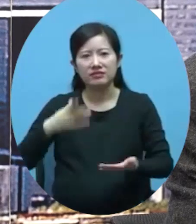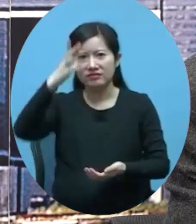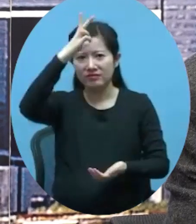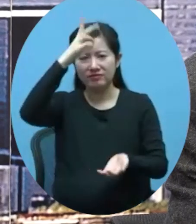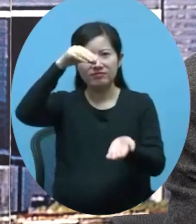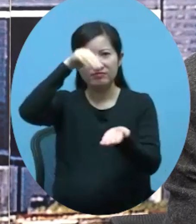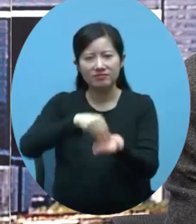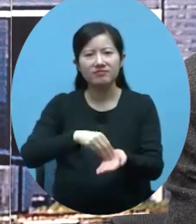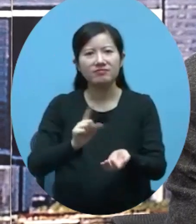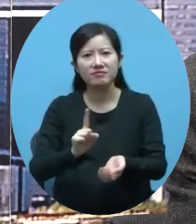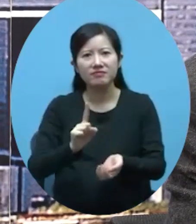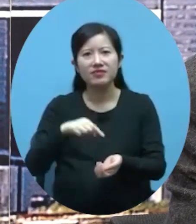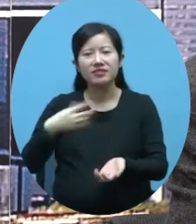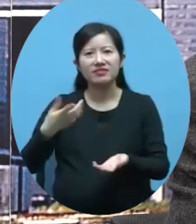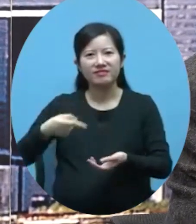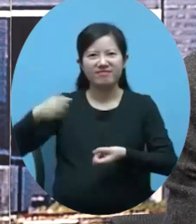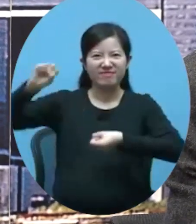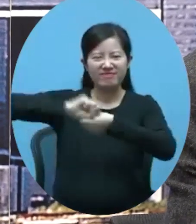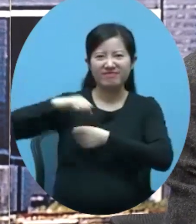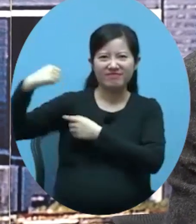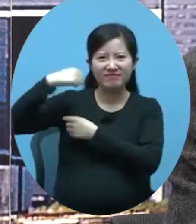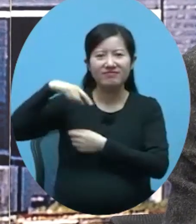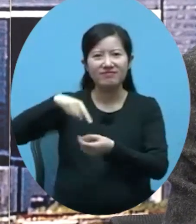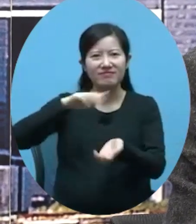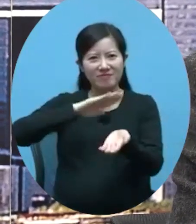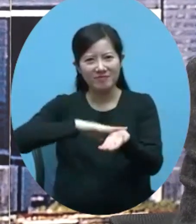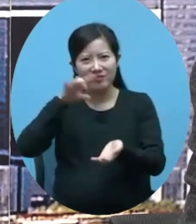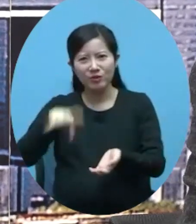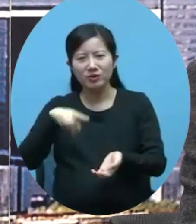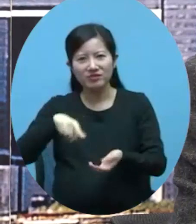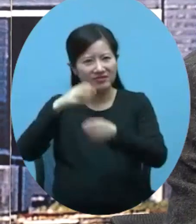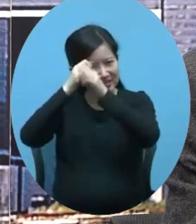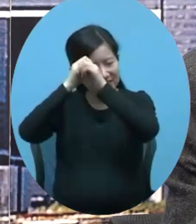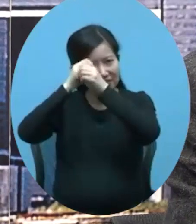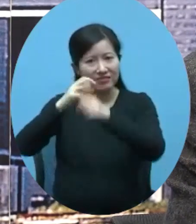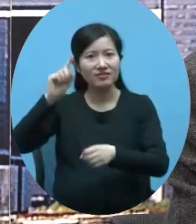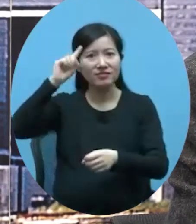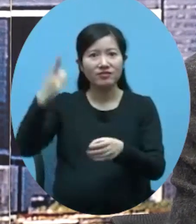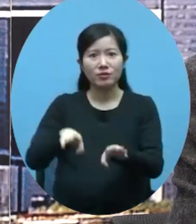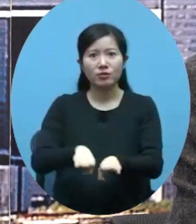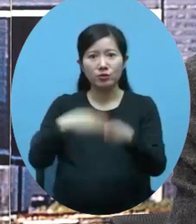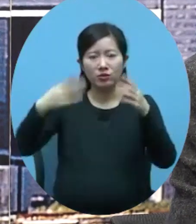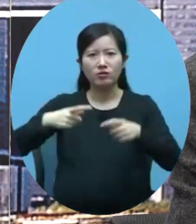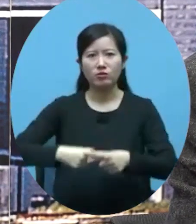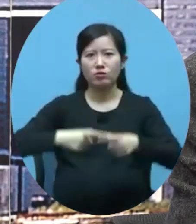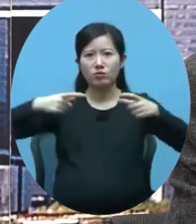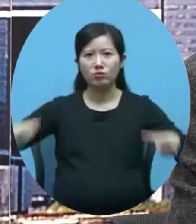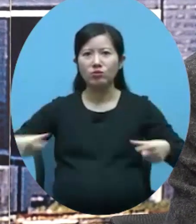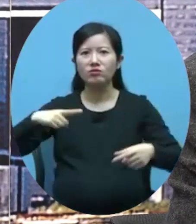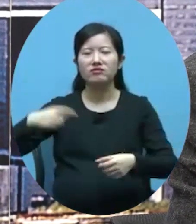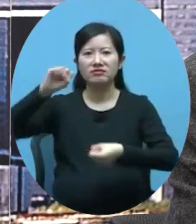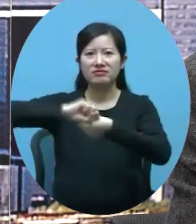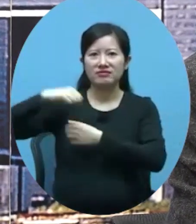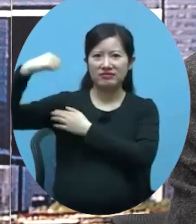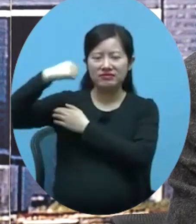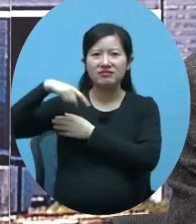定会加强对病毒的监测医管局就在明天开始扩阔加强化